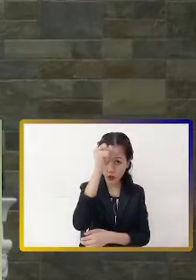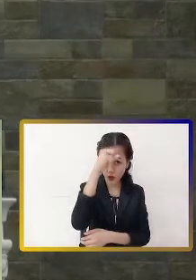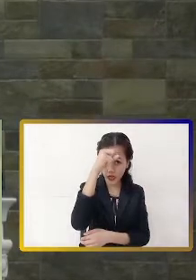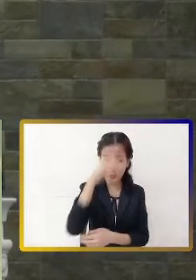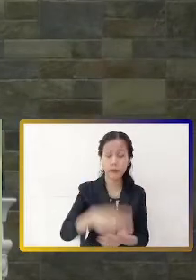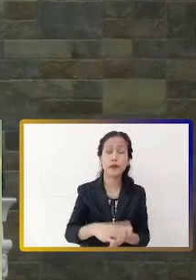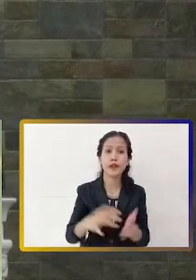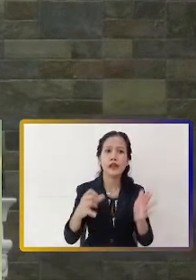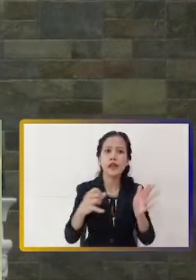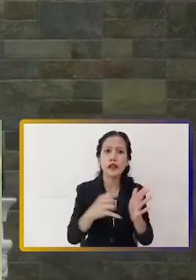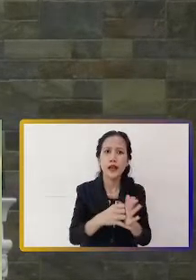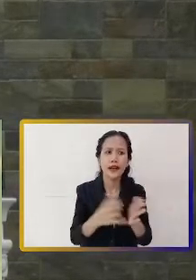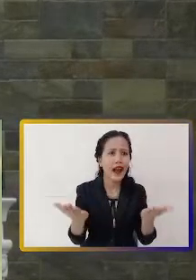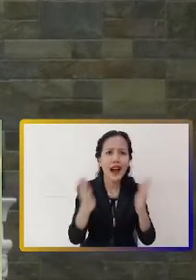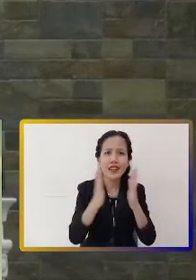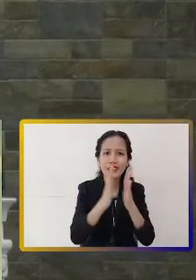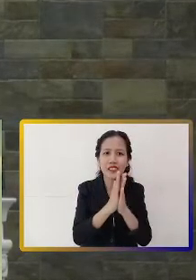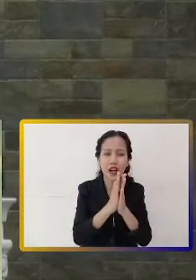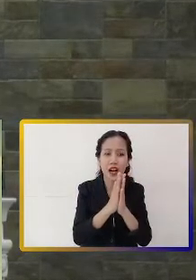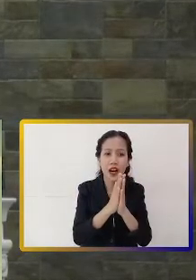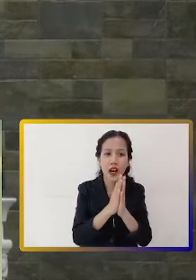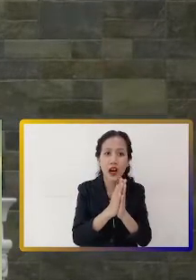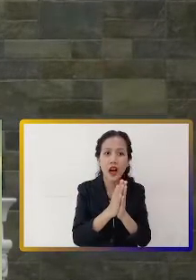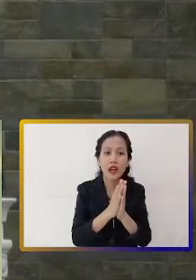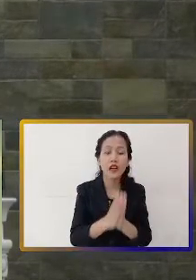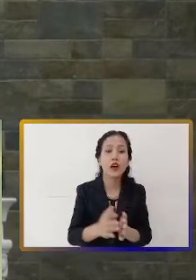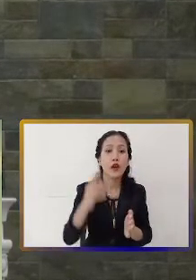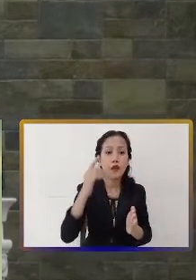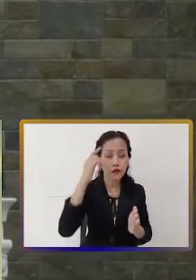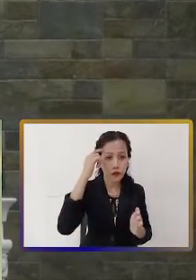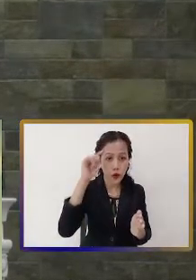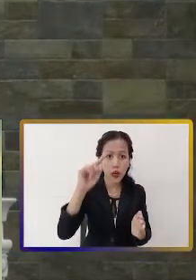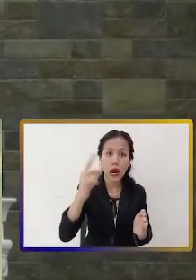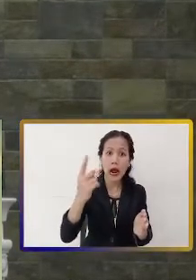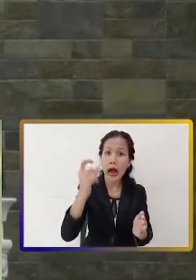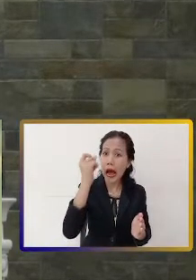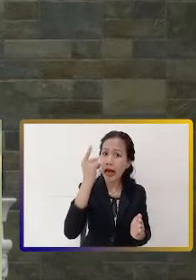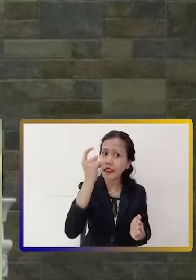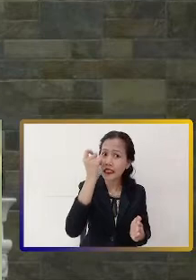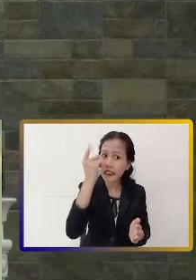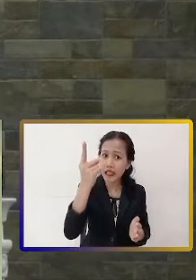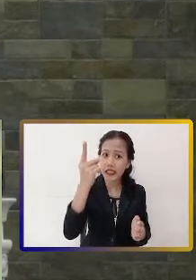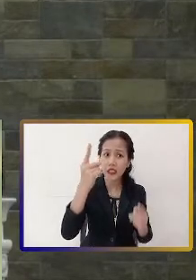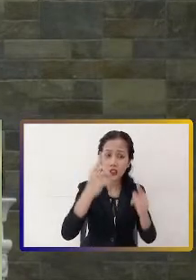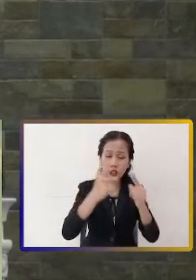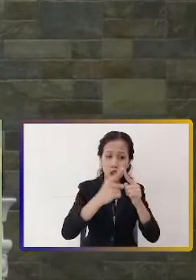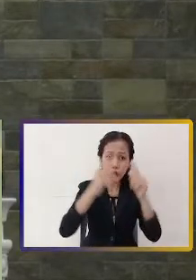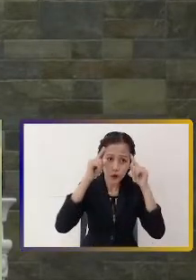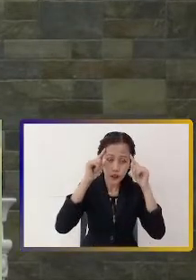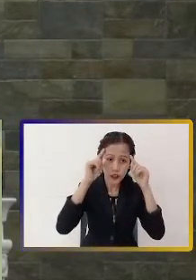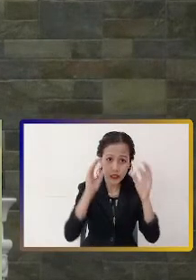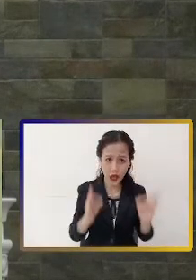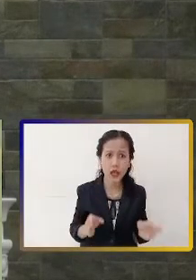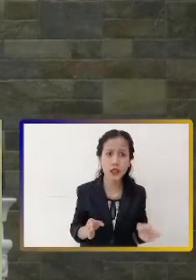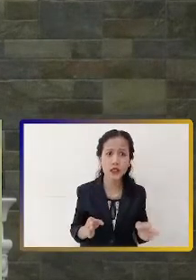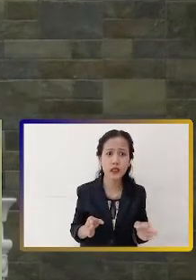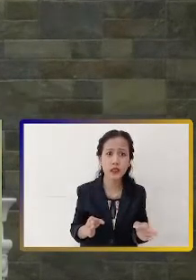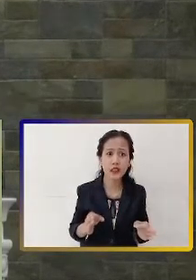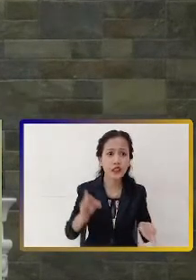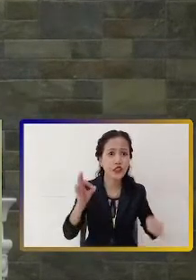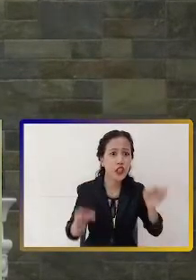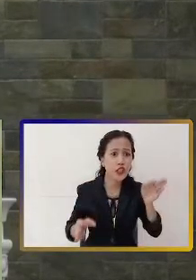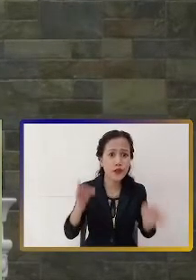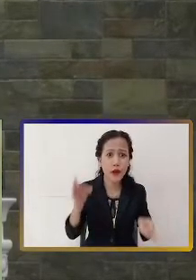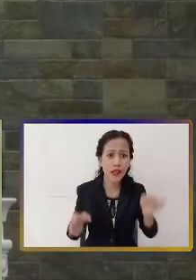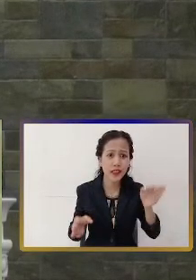discern judgment. Understanding to discern judgment. Bakit? Saan na gagamitin niyo, mga kapatid? Alam niyo, mga kapatid, si Solomon, alam